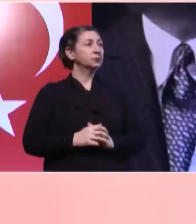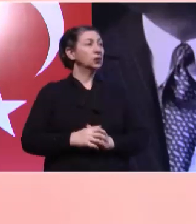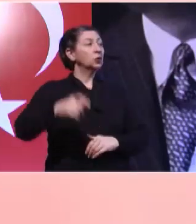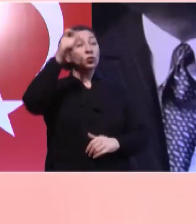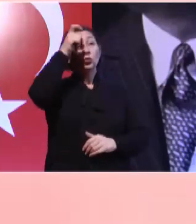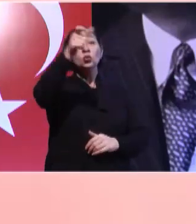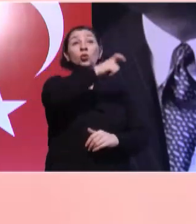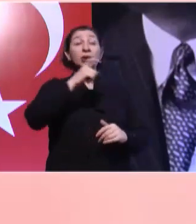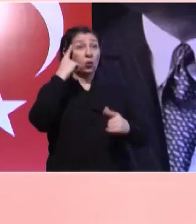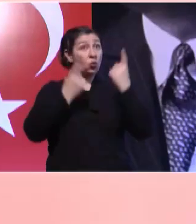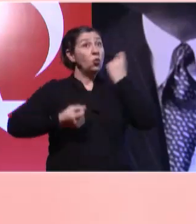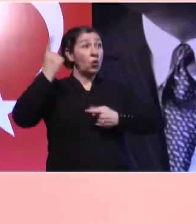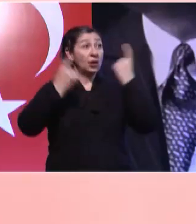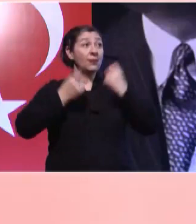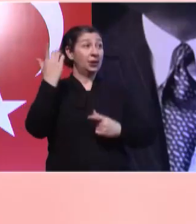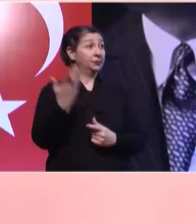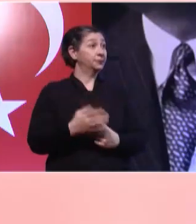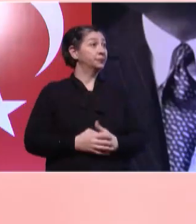Türkiye üretmelidir.